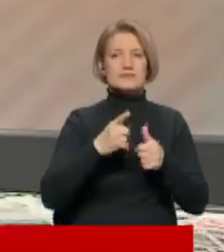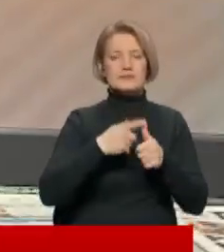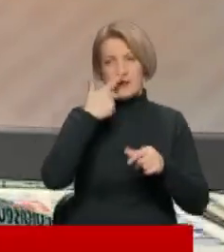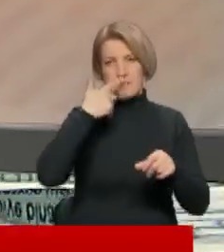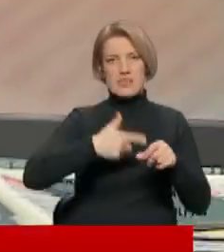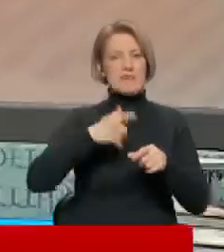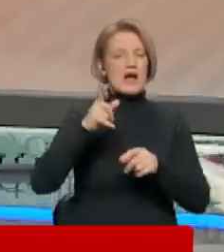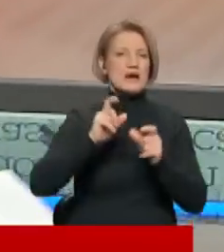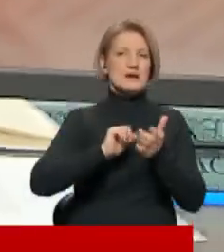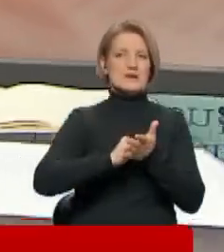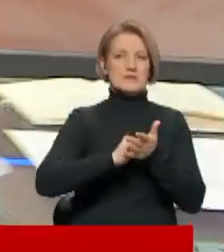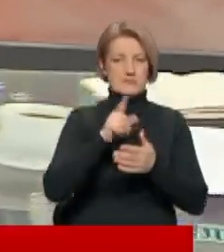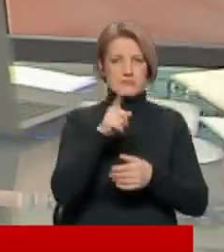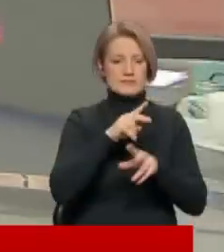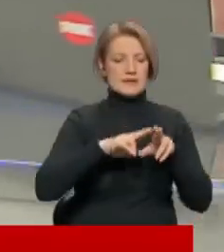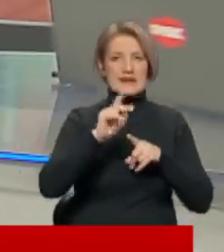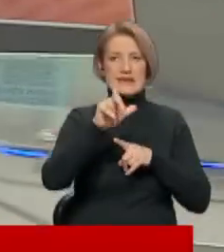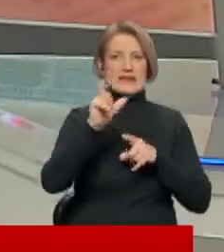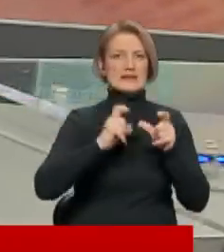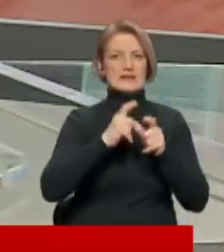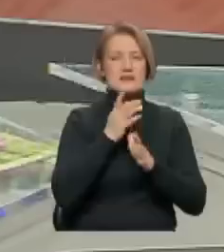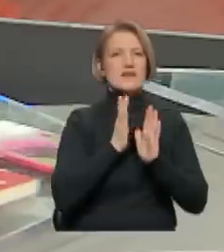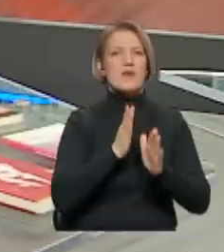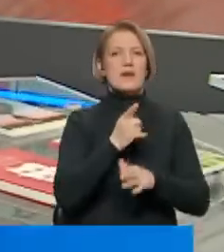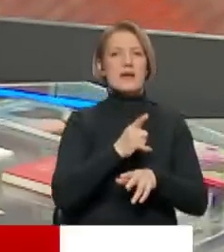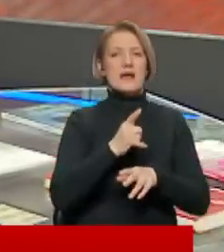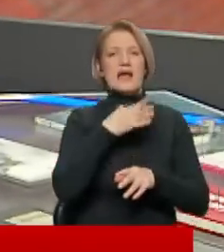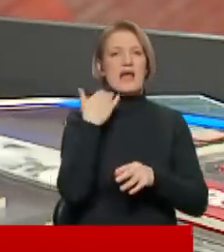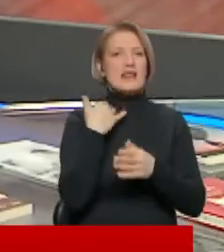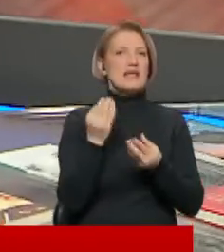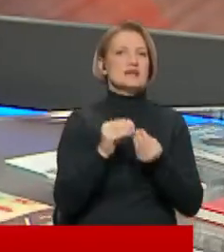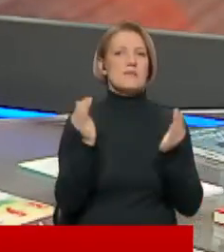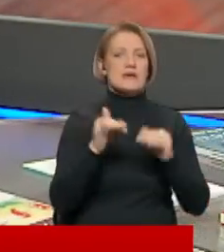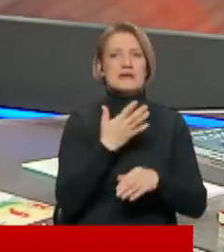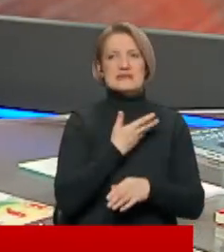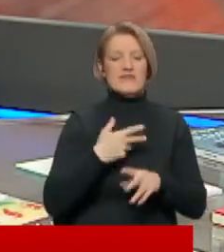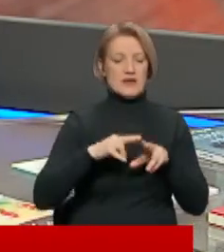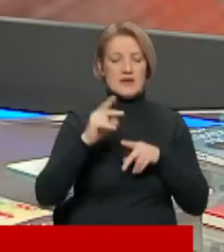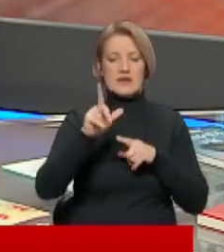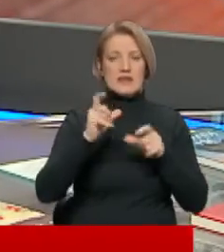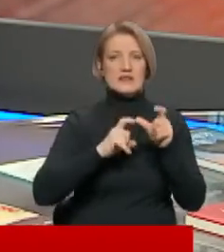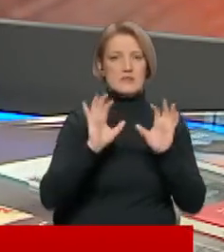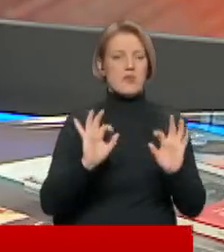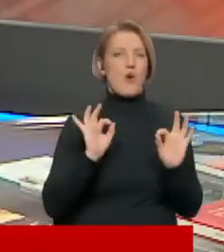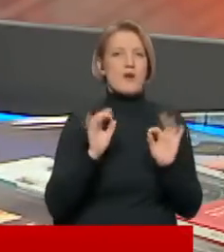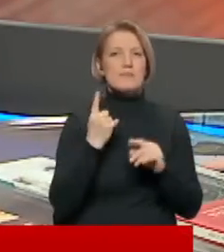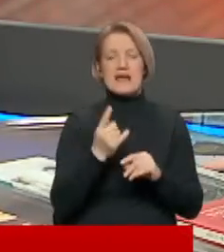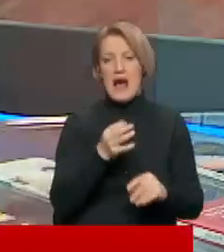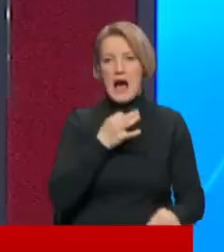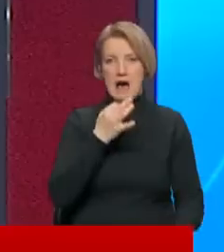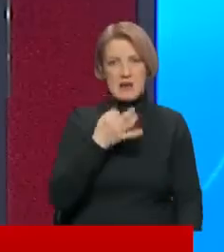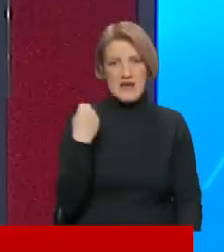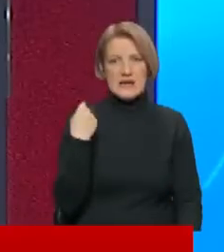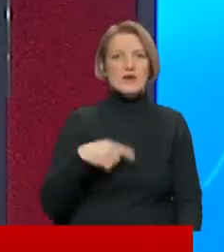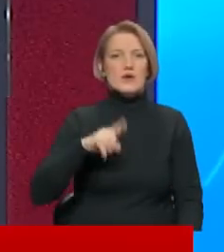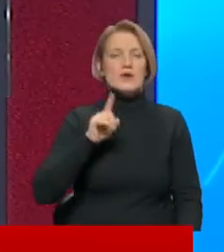Batman Gazetesi Tamam buradan Kilis'ten devam edelim Kilis'te ete zam geldi sevgili kilisliler böyle bir haberle